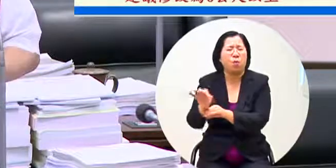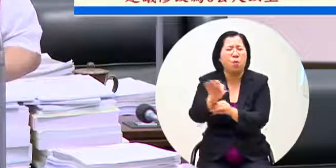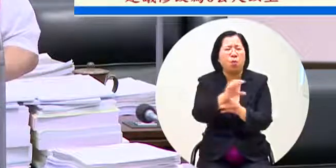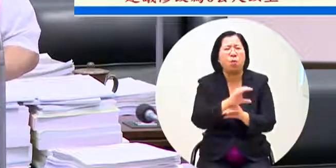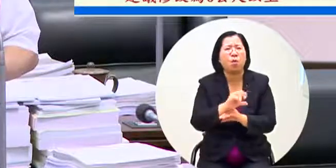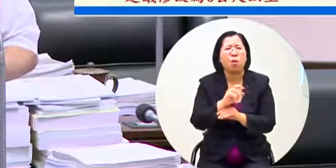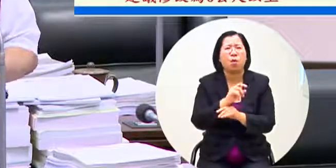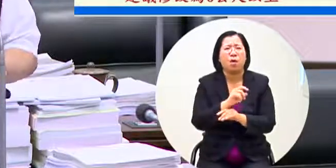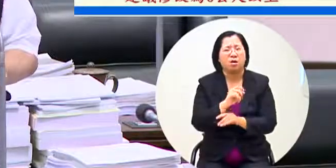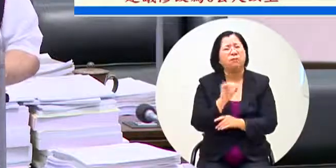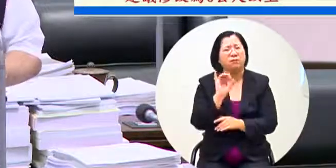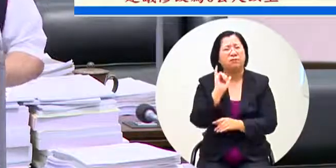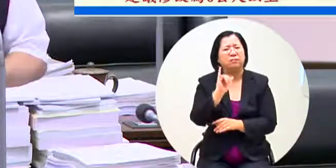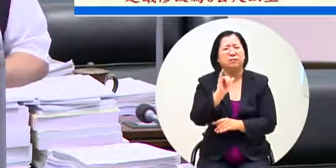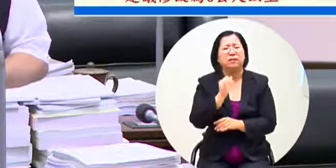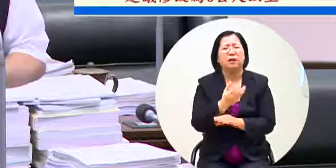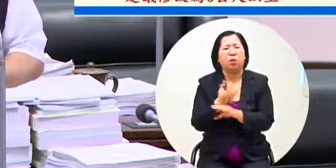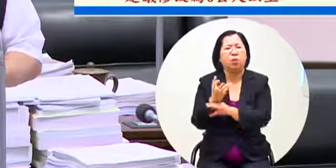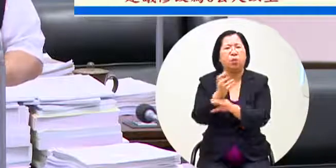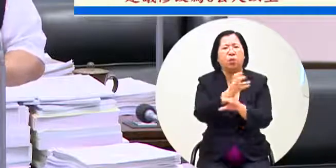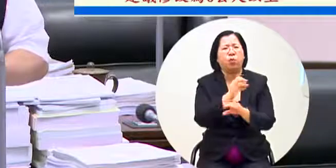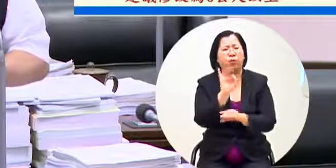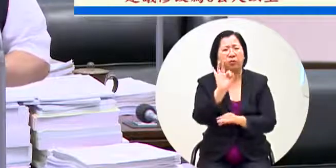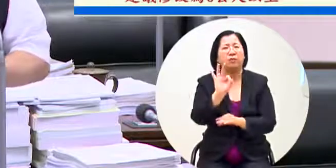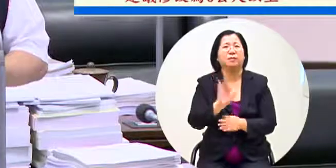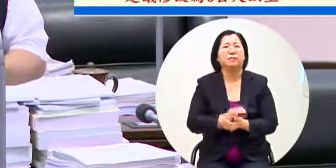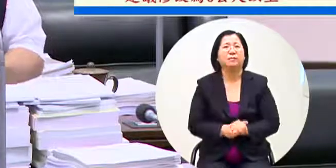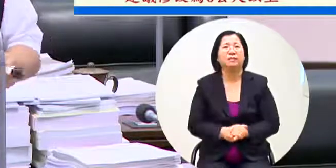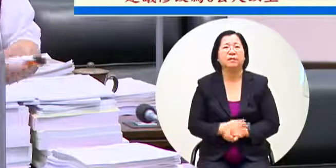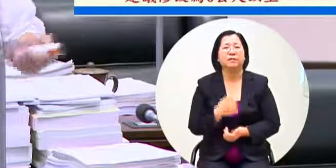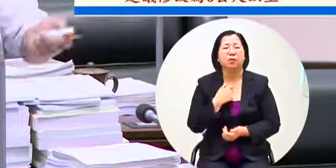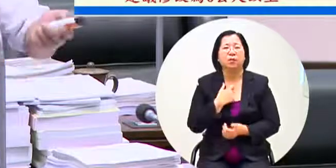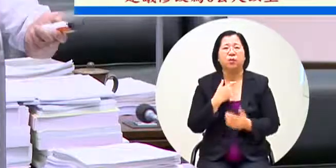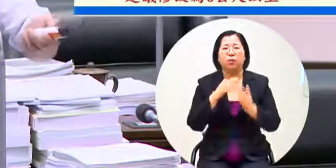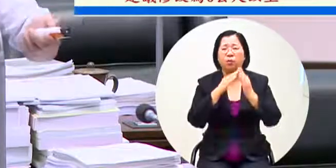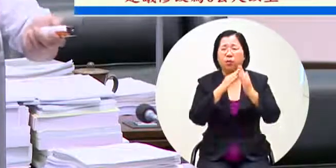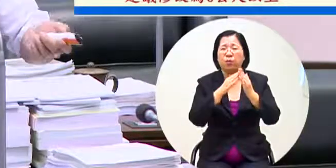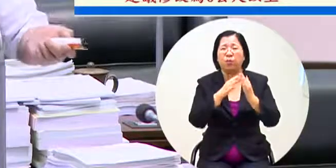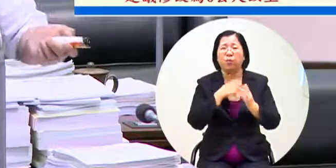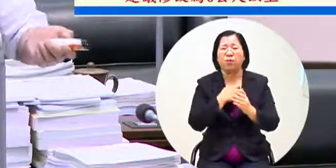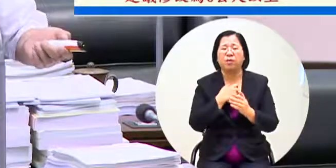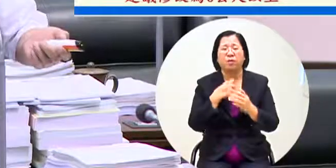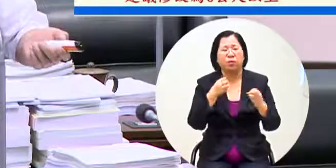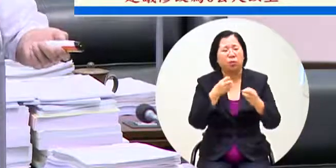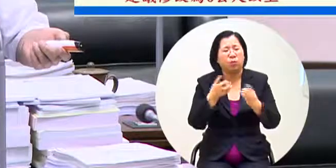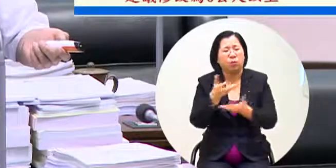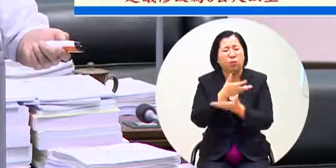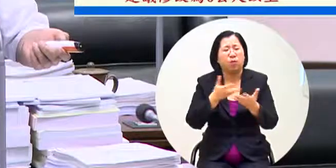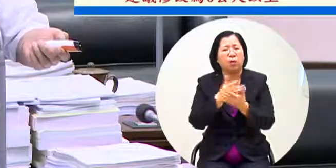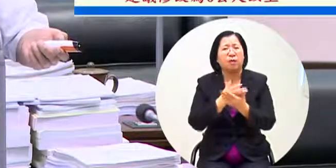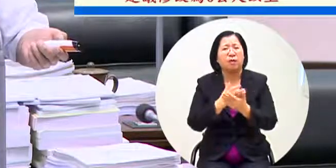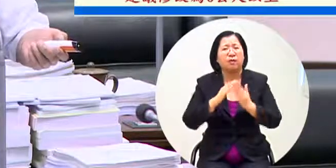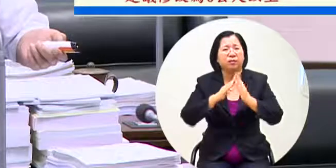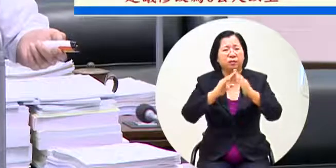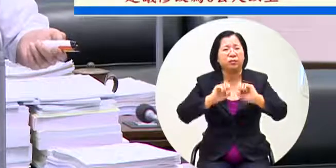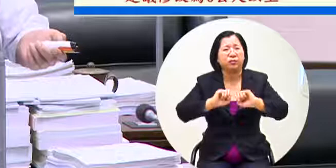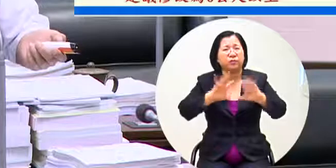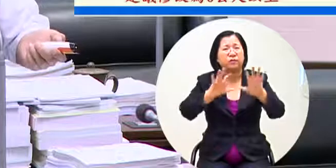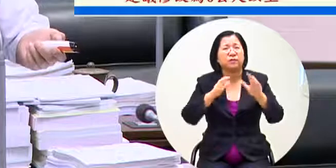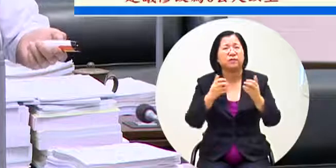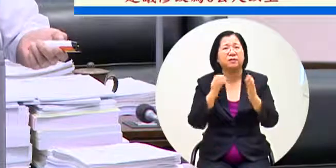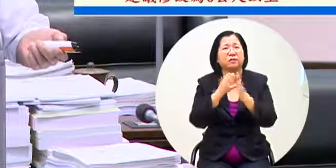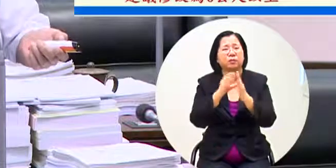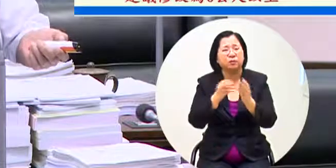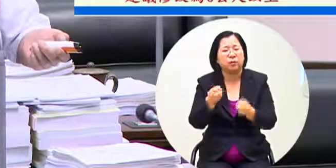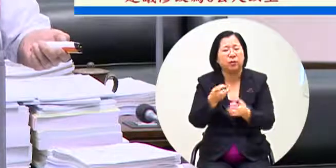这个咱都花啊社会局捌探讨过，吼、哦，但是就这个就是。无法度去